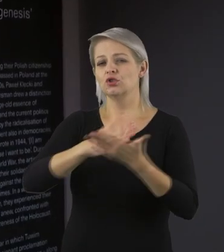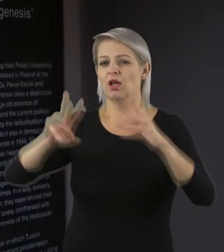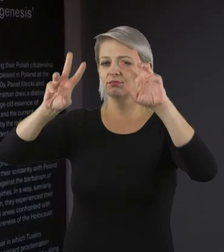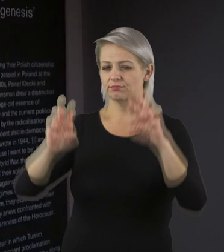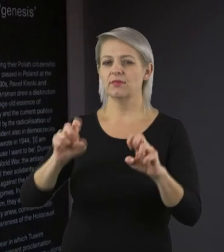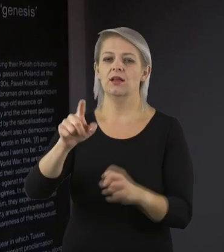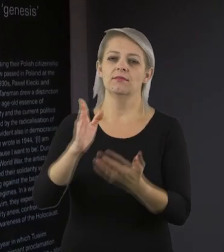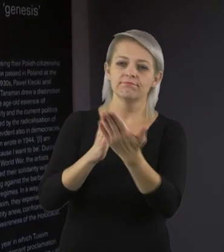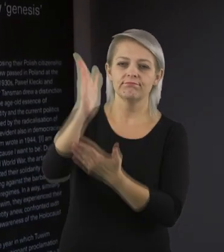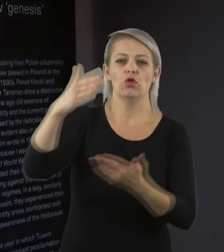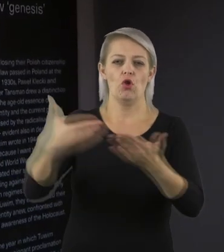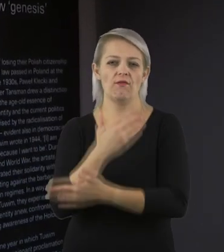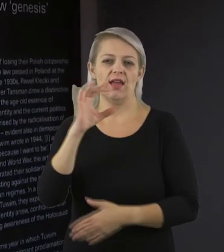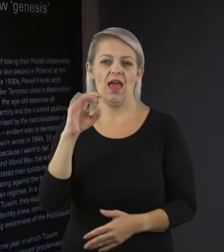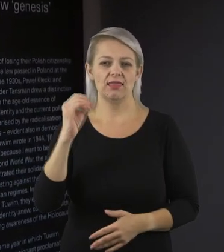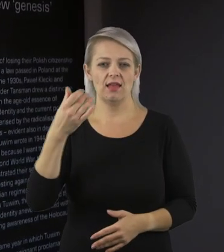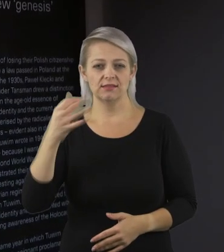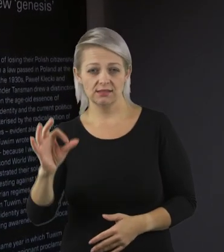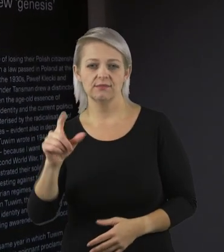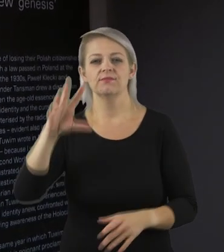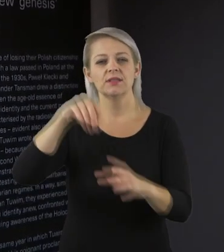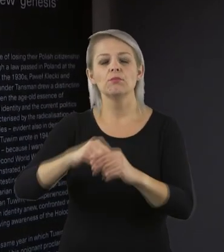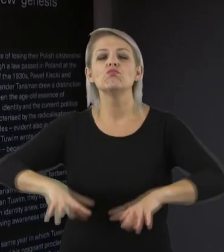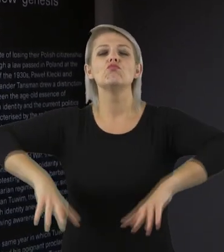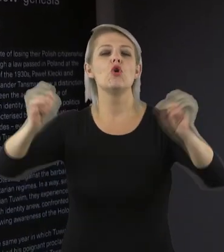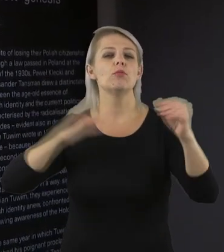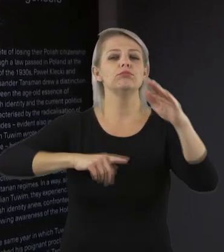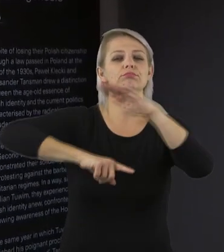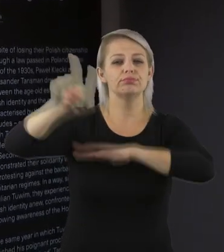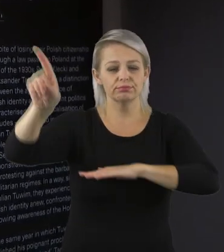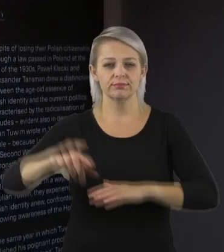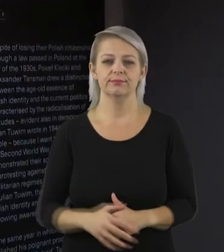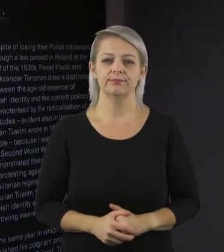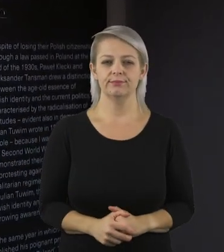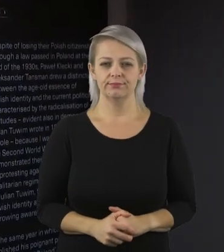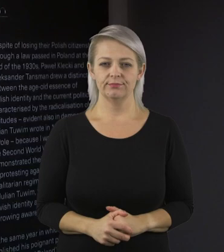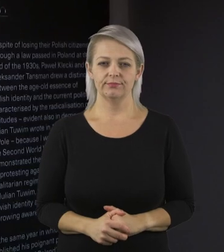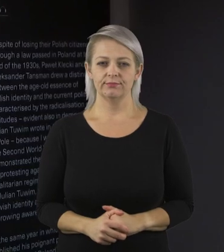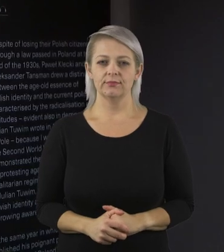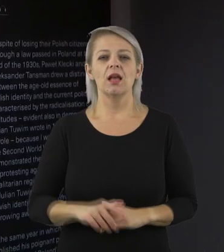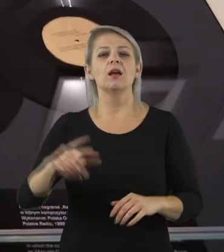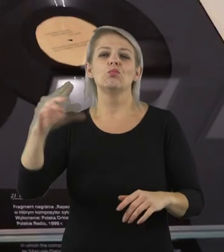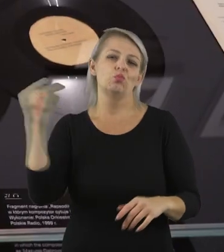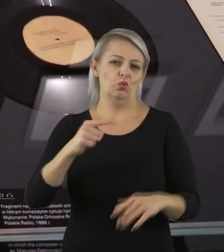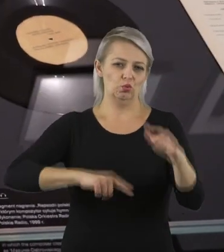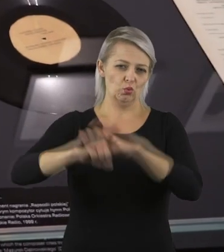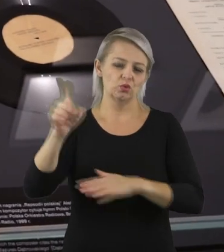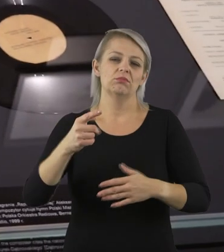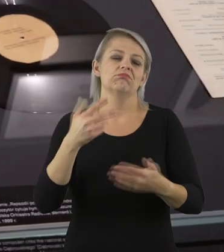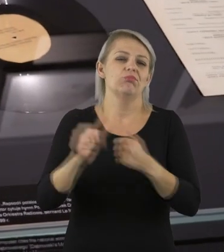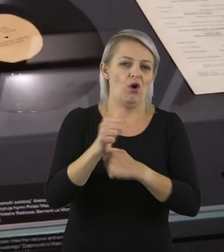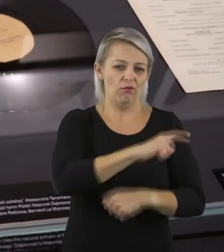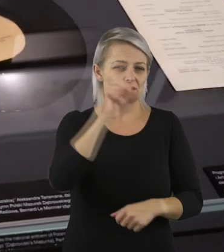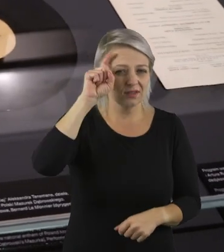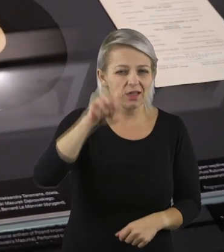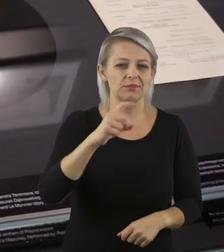Część zatytułowana W stronę nowego Genesis związana jest z początkiem emigracji zmuszonych do uciekania